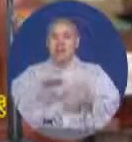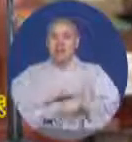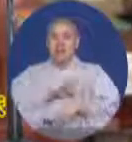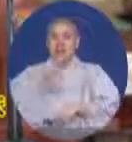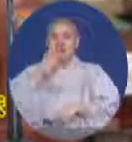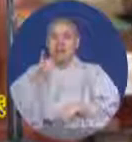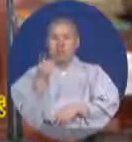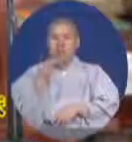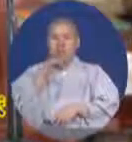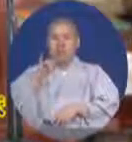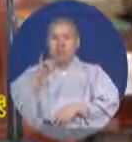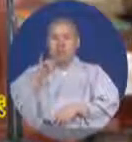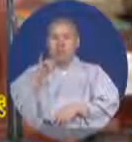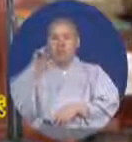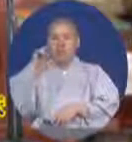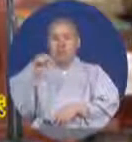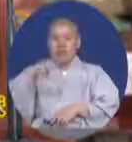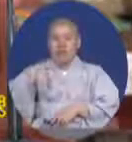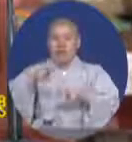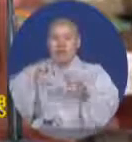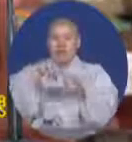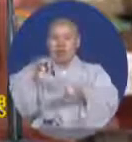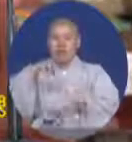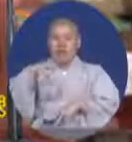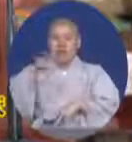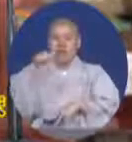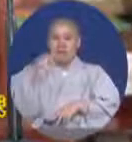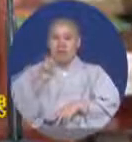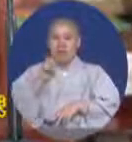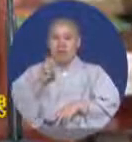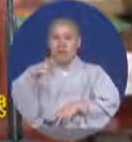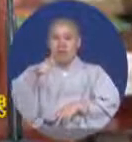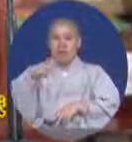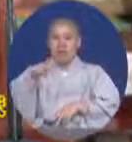보리수나무요. 앉은 자리는 금강좌다.